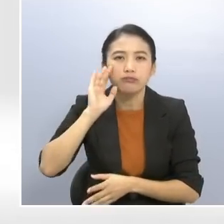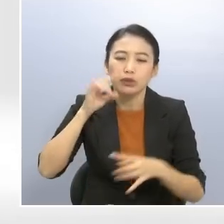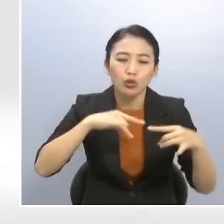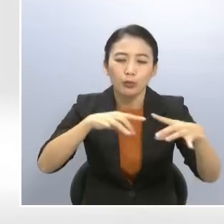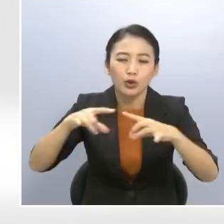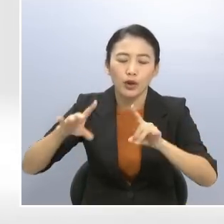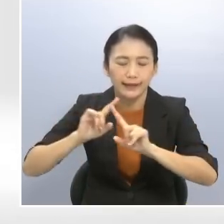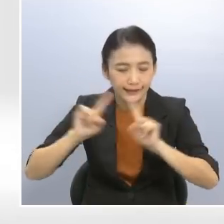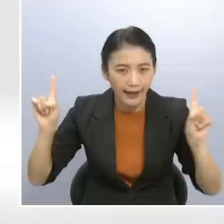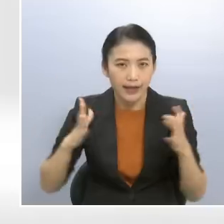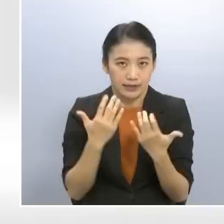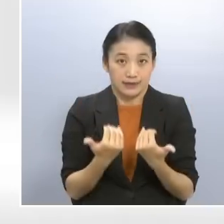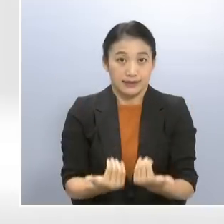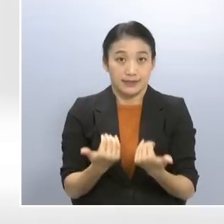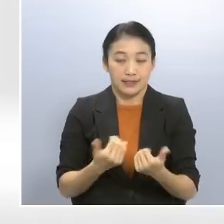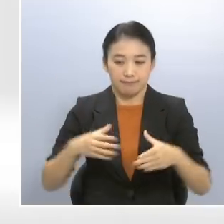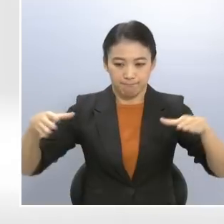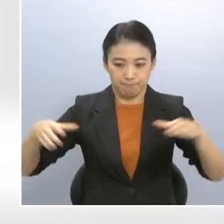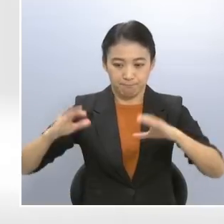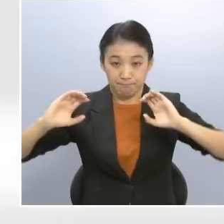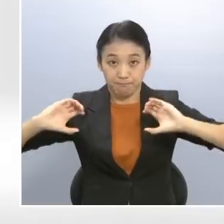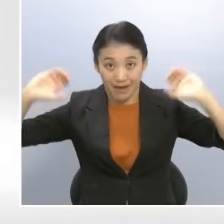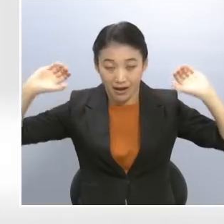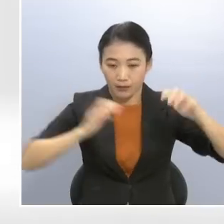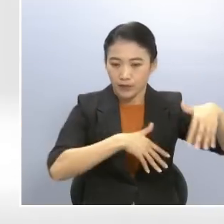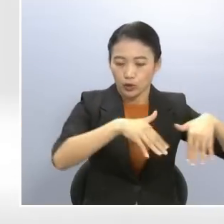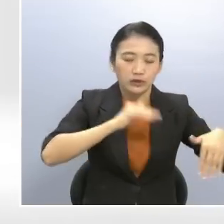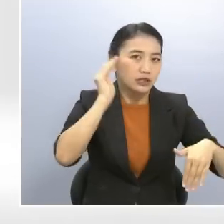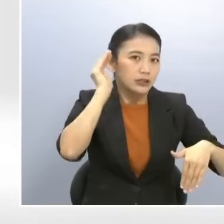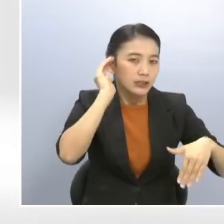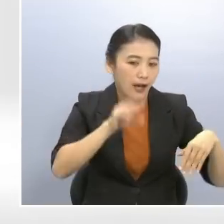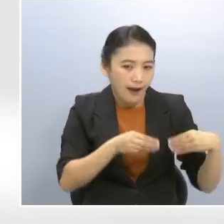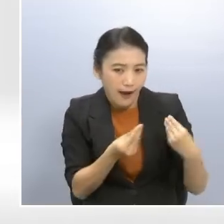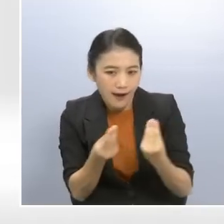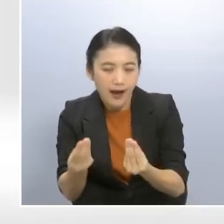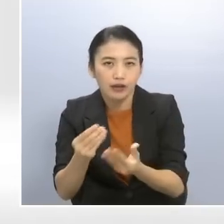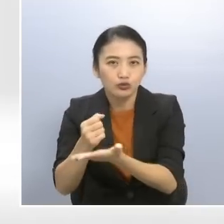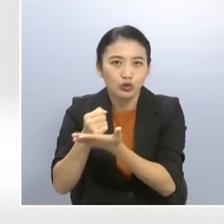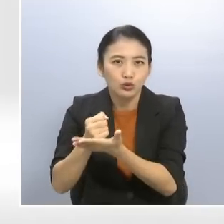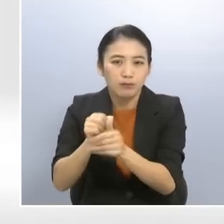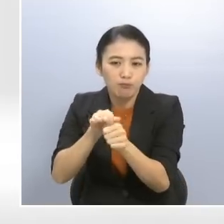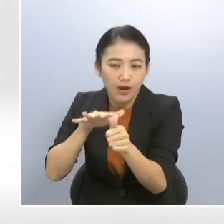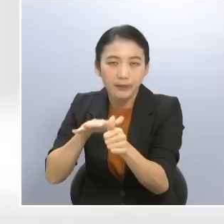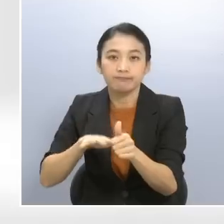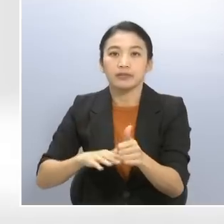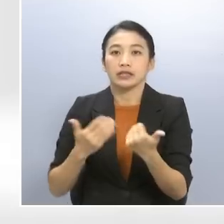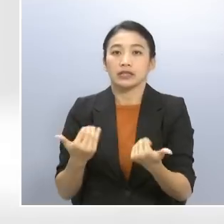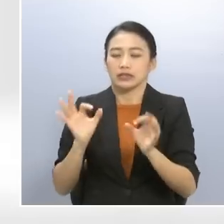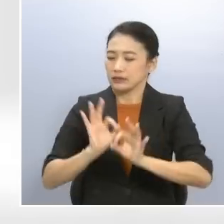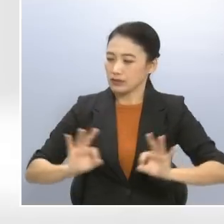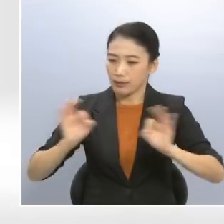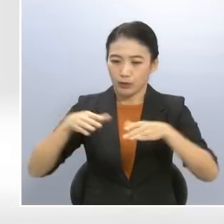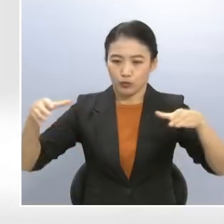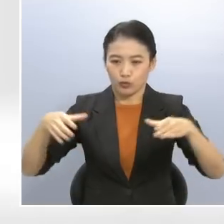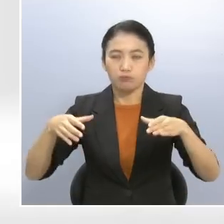ความไว้วางใจให้พวกเรามาดังนั้นพรรคร่วมรัฐบาลต้องจับมือเกี่ยวแขนกันไว้ให้มั่นคงทำภารกิจยุ